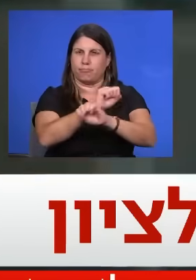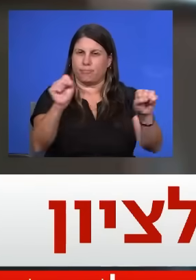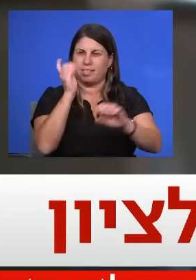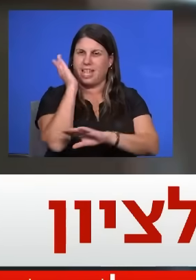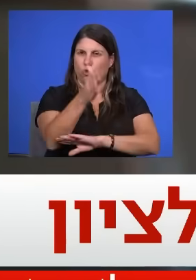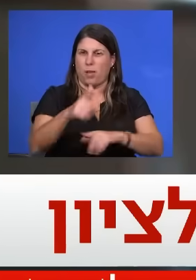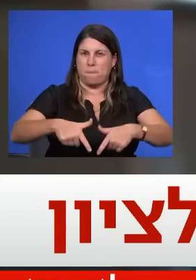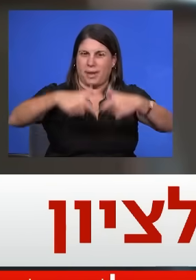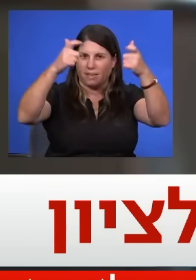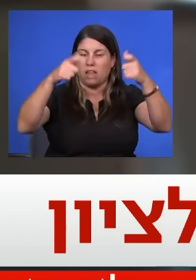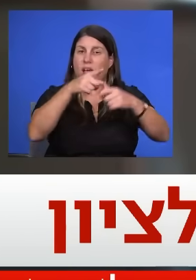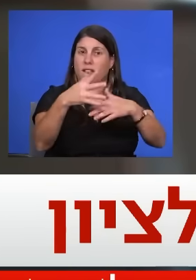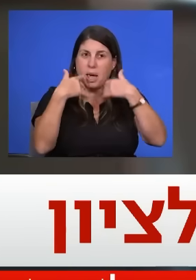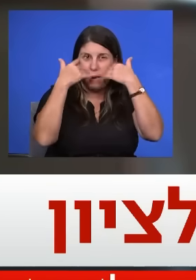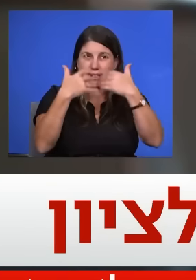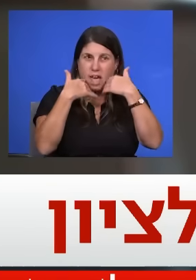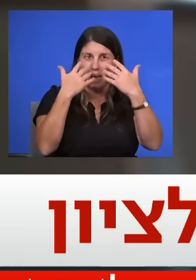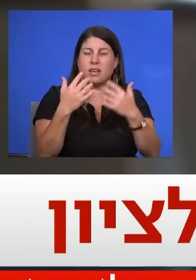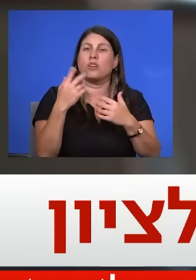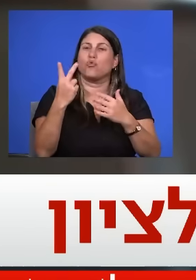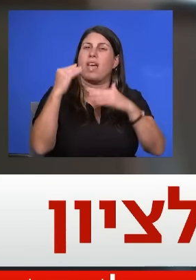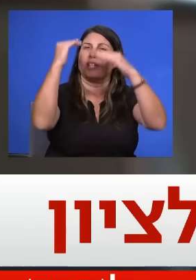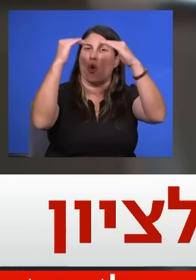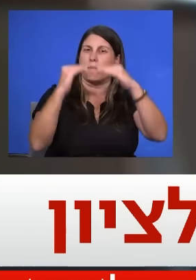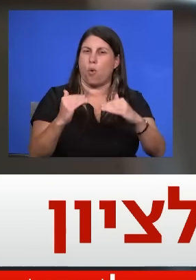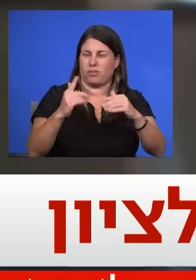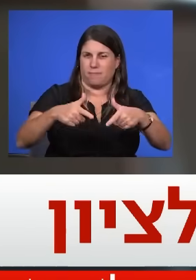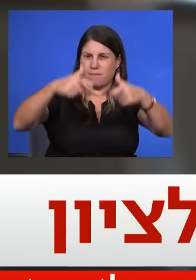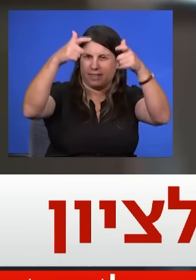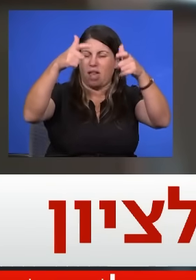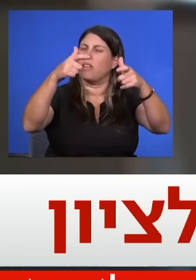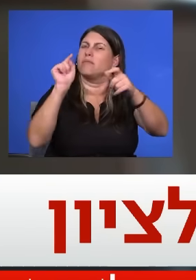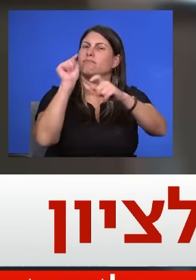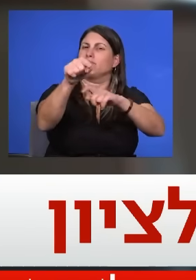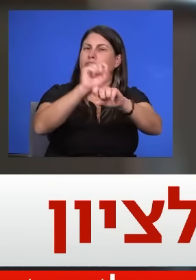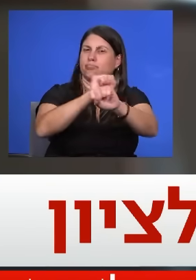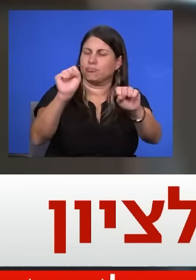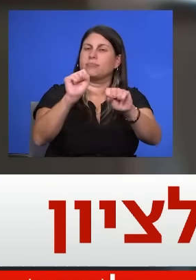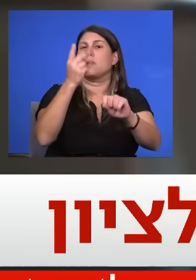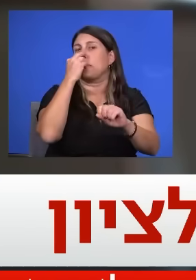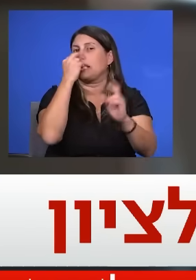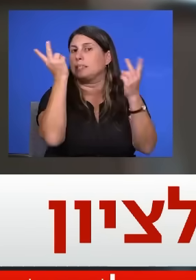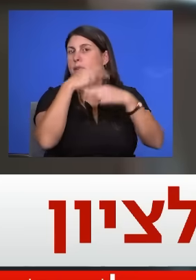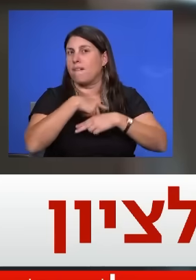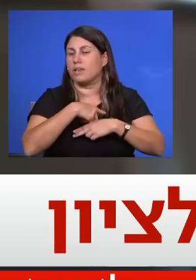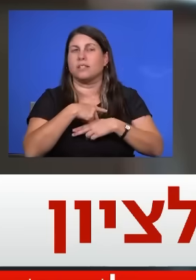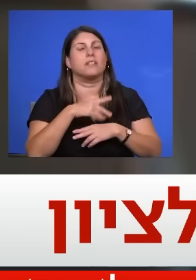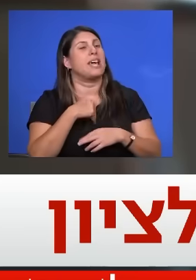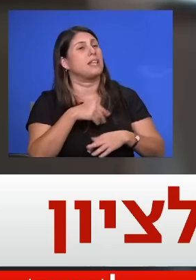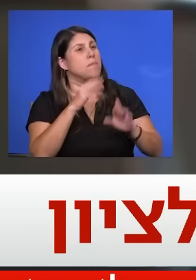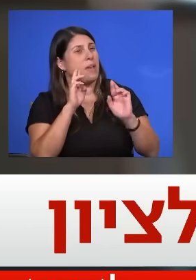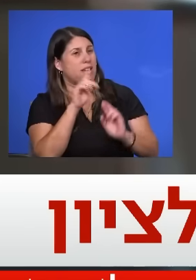מתאר, לירן, שתי קומות בבניין הזה נפגעו, מנסים להבין אם בשלב הזה יש גם פצועים. אני רואה שתי קומות.